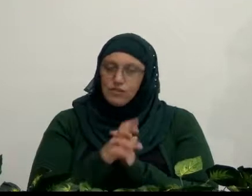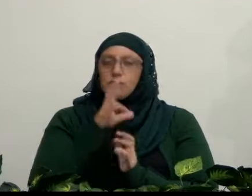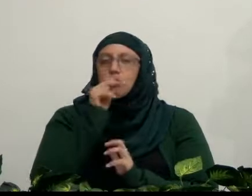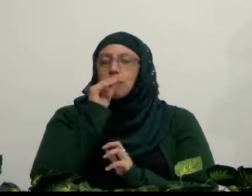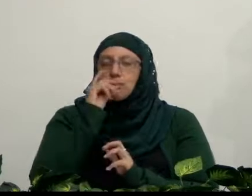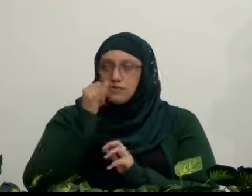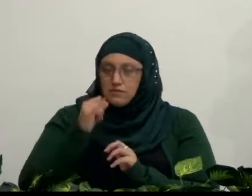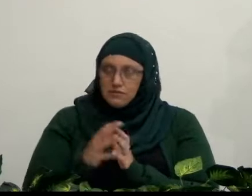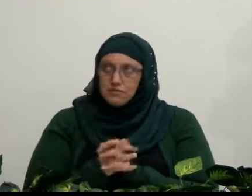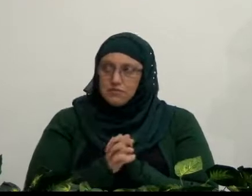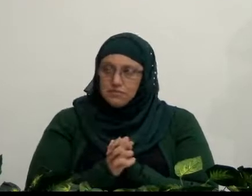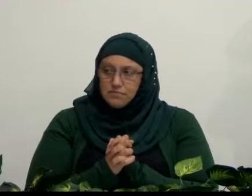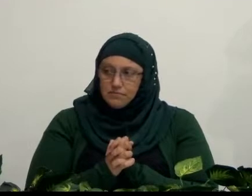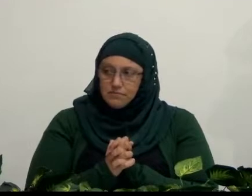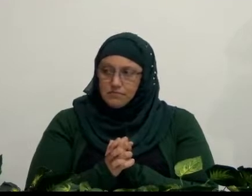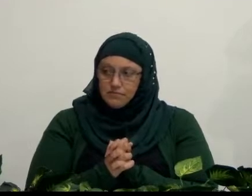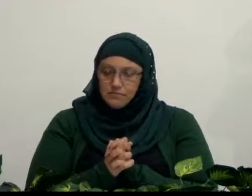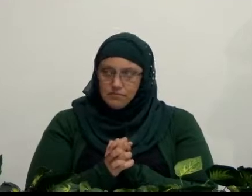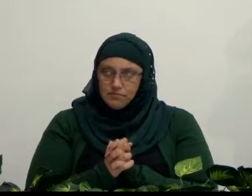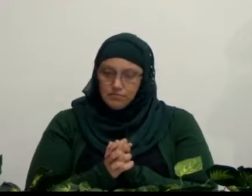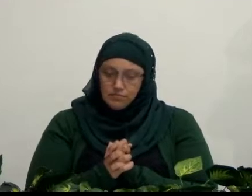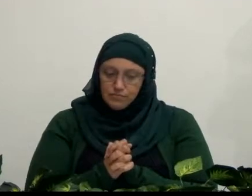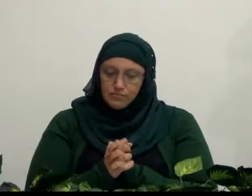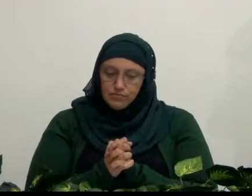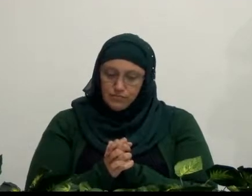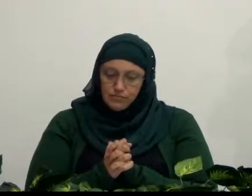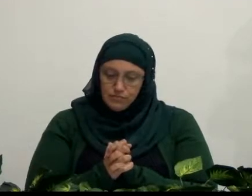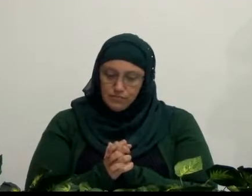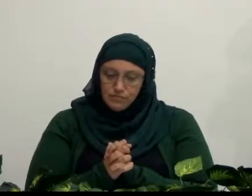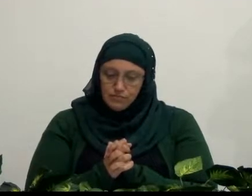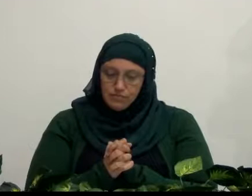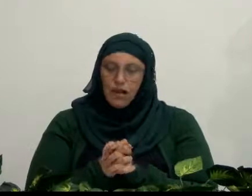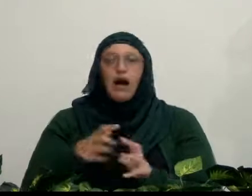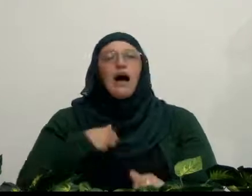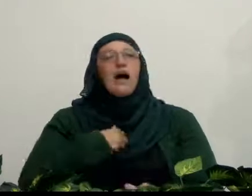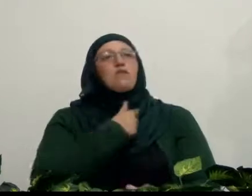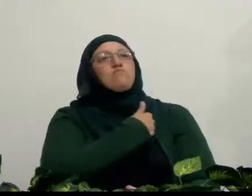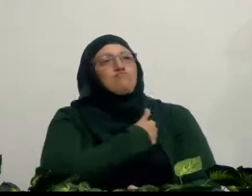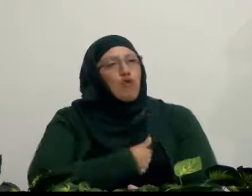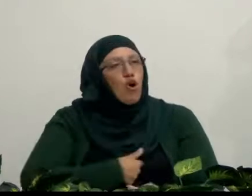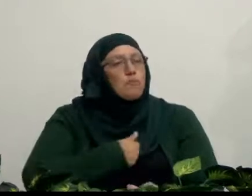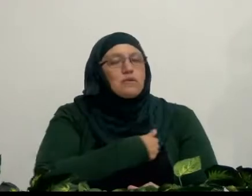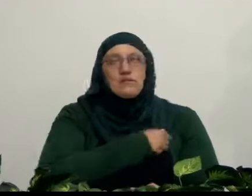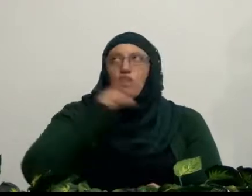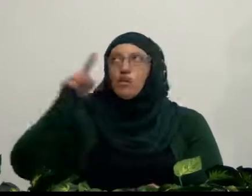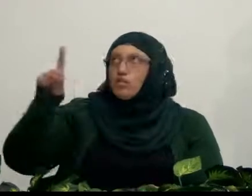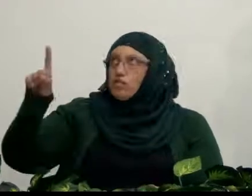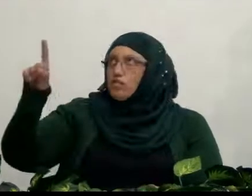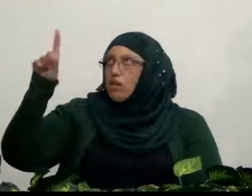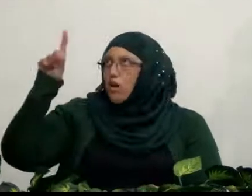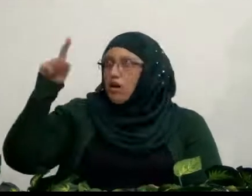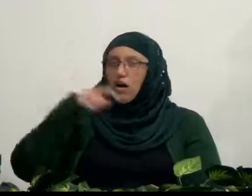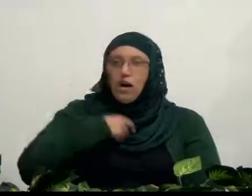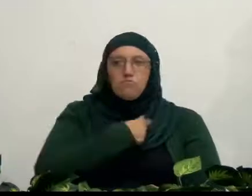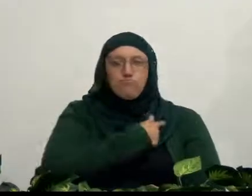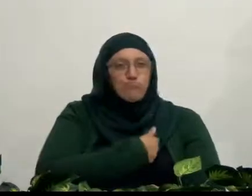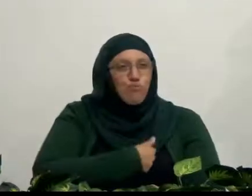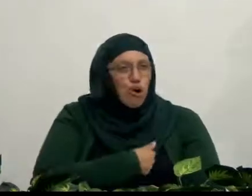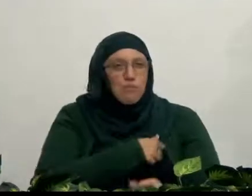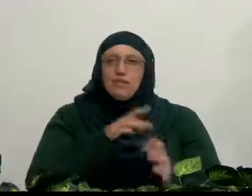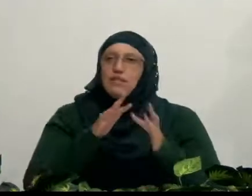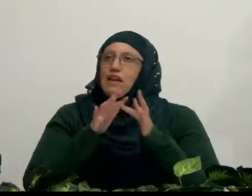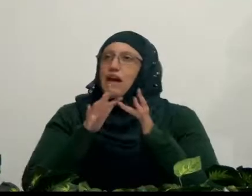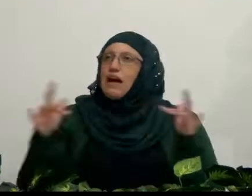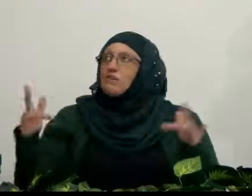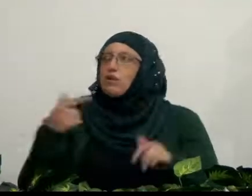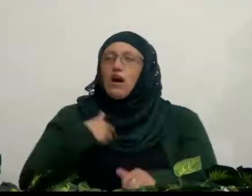وَالْأَئِمَّةَ الْمَعْصُومِينَ عَلَيْهِمُ السَّلَامِ. That I promise Allah, I promise angels of God, I